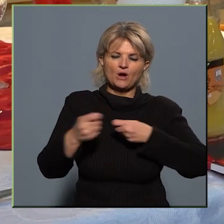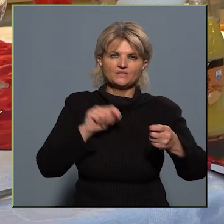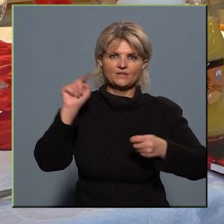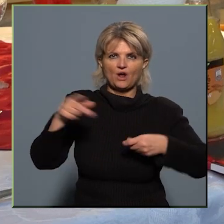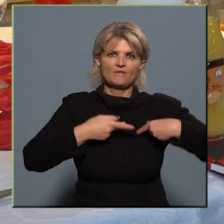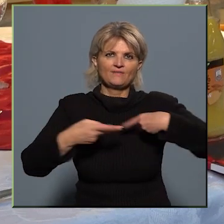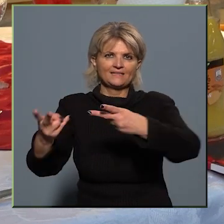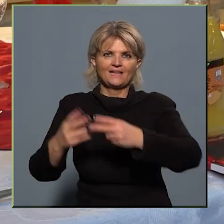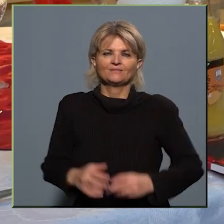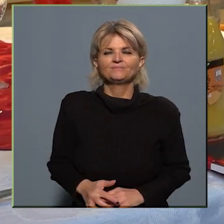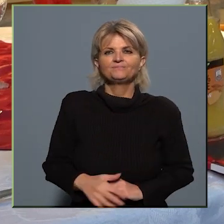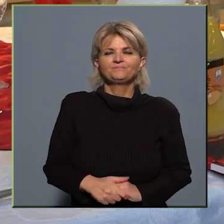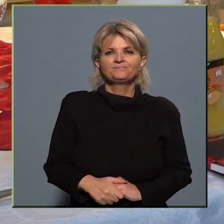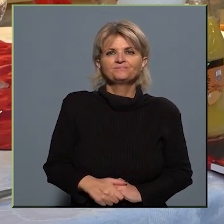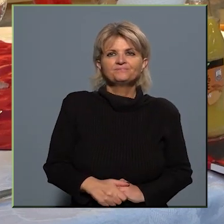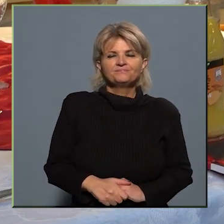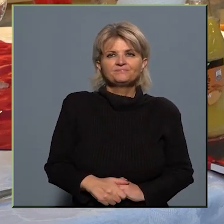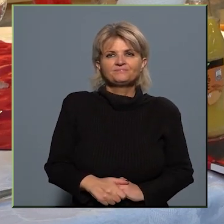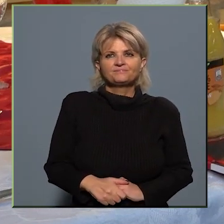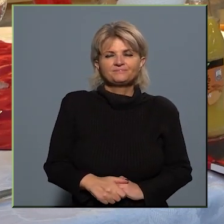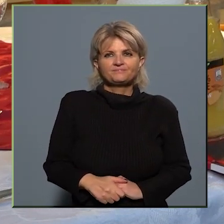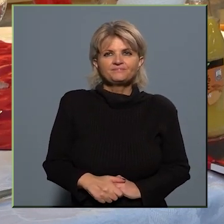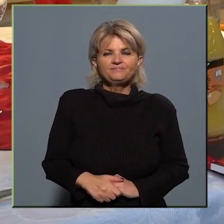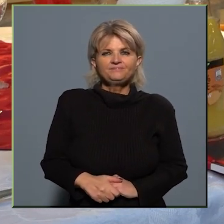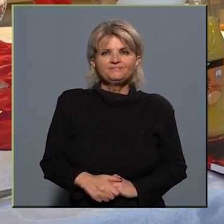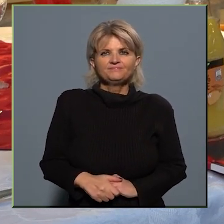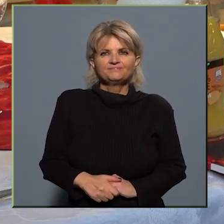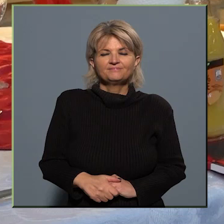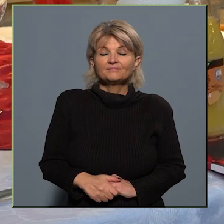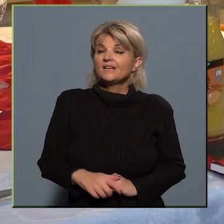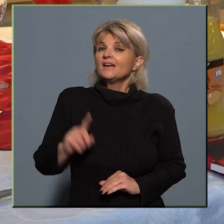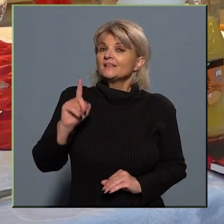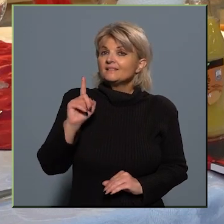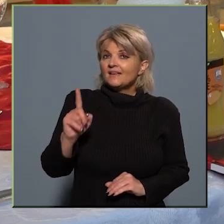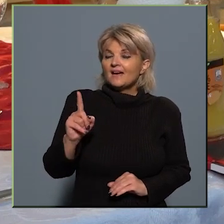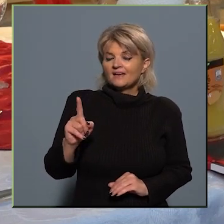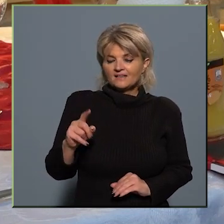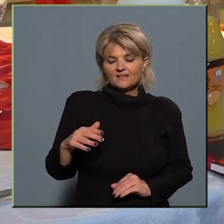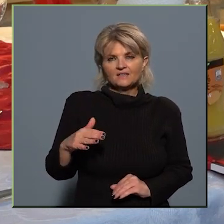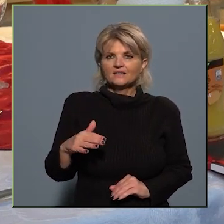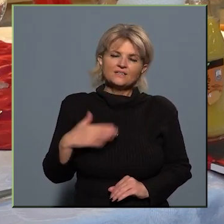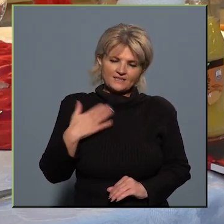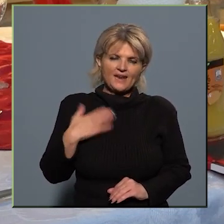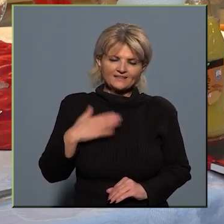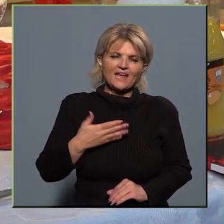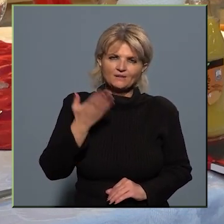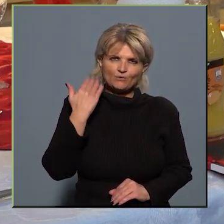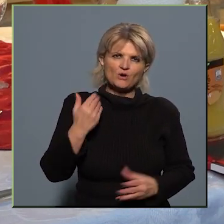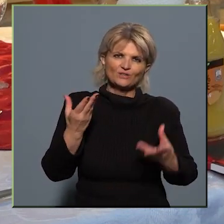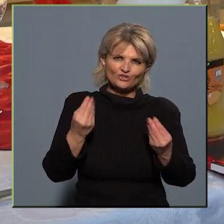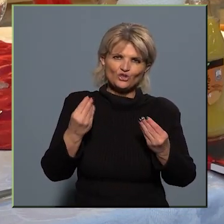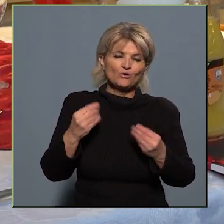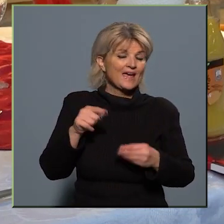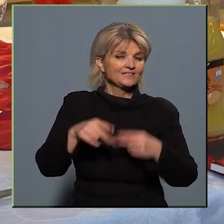De igazából annyira szeretett bennem volt, szűkölködtünk, és szerintem ez